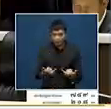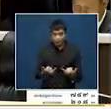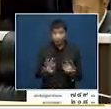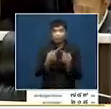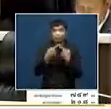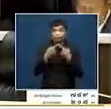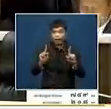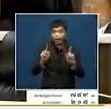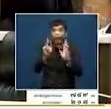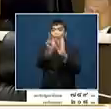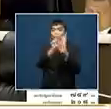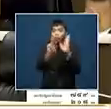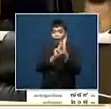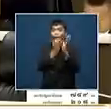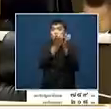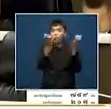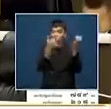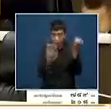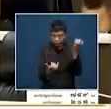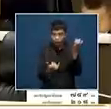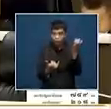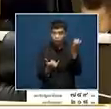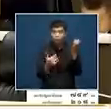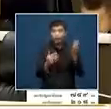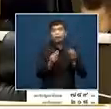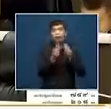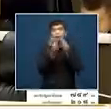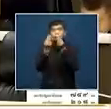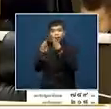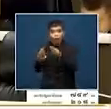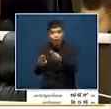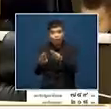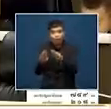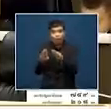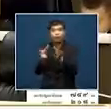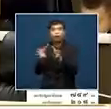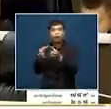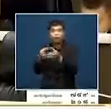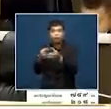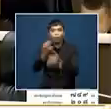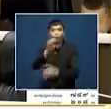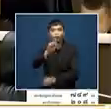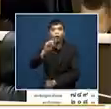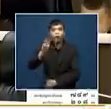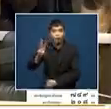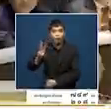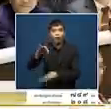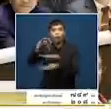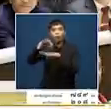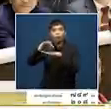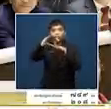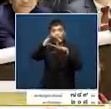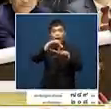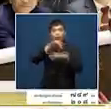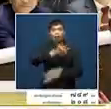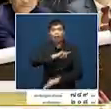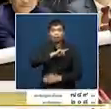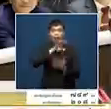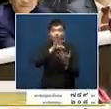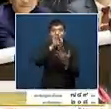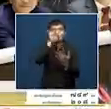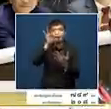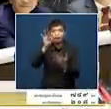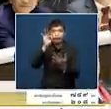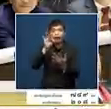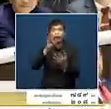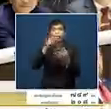เสนอไปให้มันเสนออีกรอบนึงนะเพื่อไทยก็ออกตัวไว้ก่อนนะหรือถ้าคุยกันนะฮ